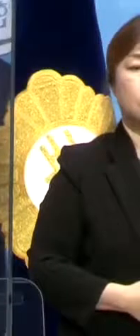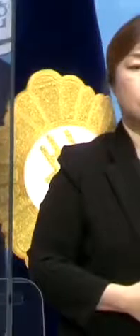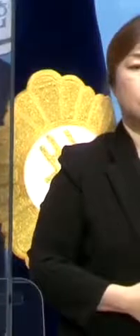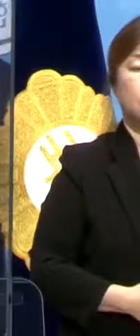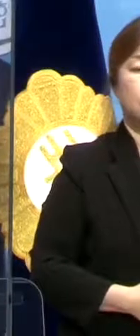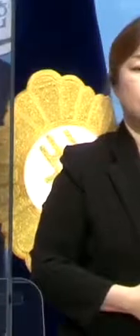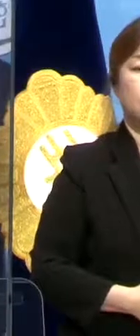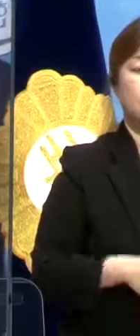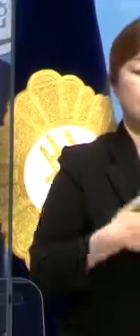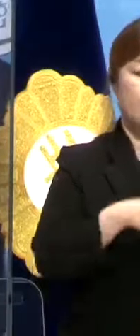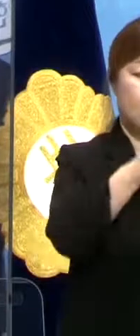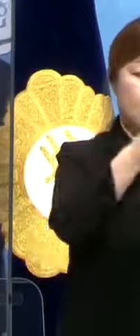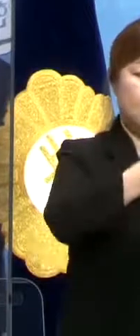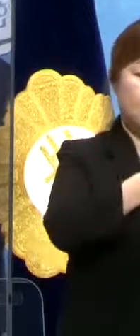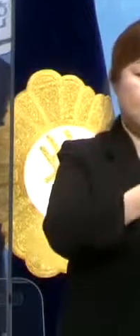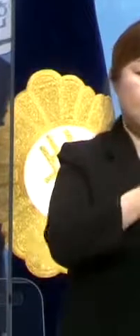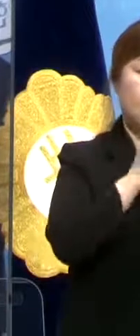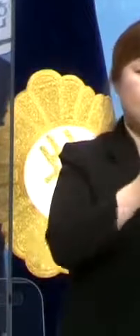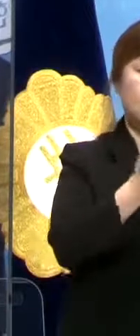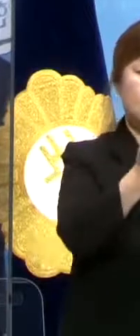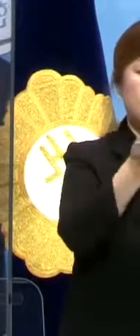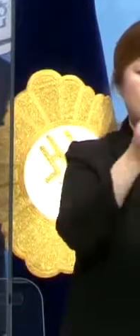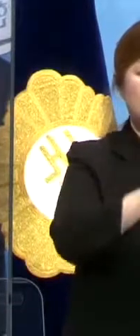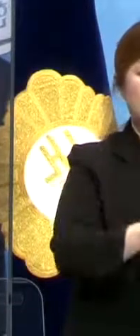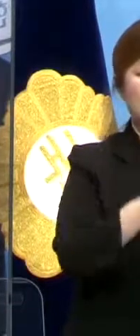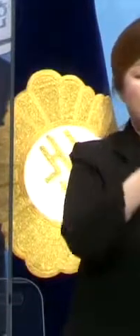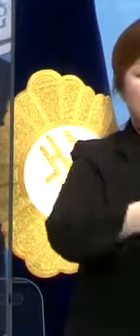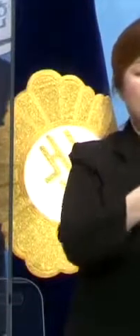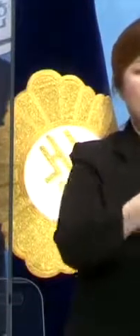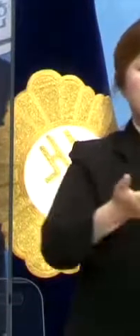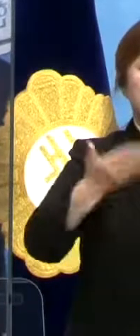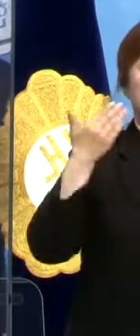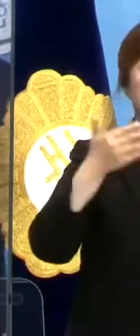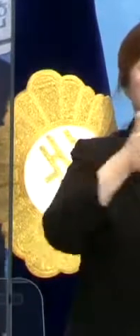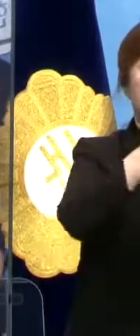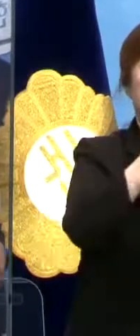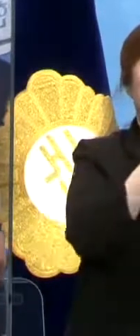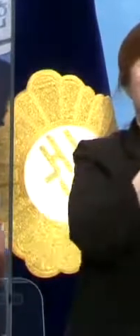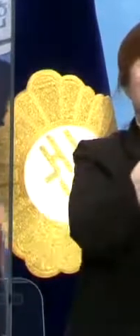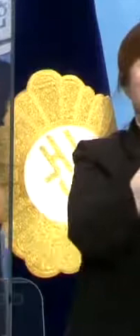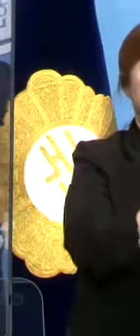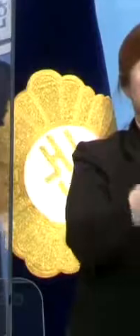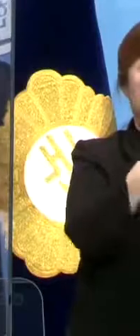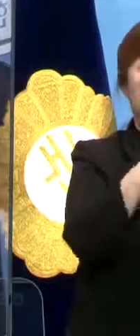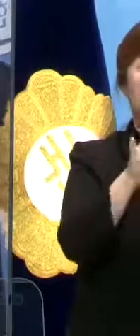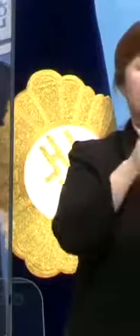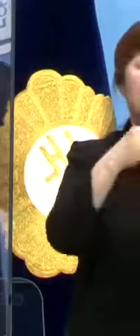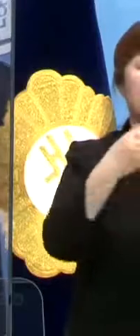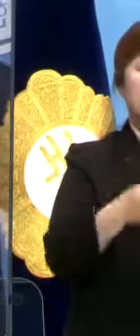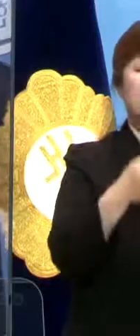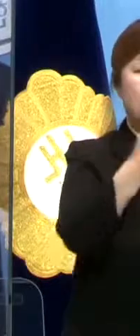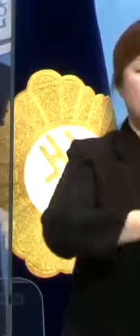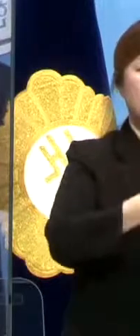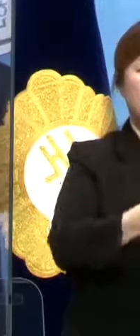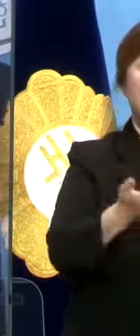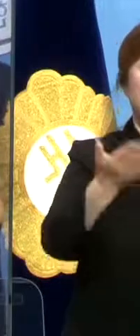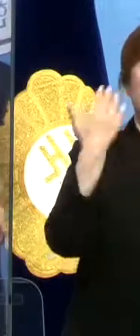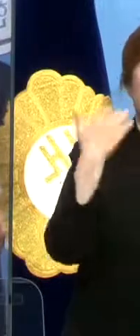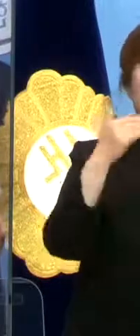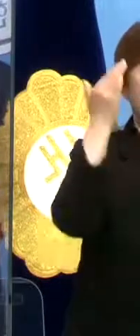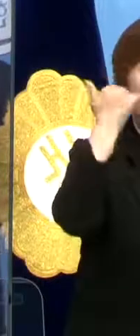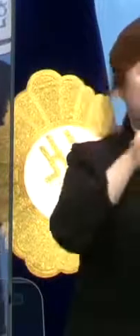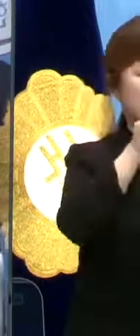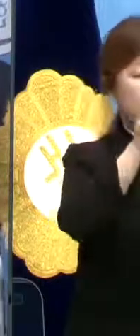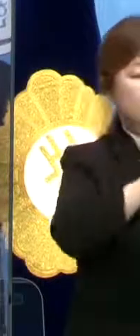네 제가 보드 에서도 얘기했지만 50년 전에 전태일이 현재 50년이 지난 한국 사회를 보고